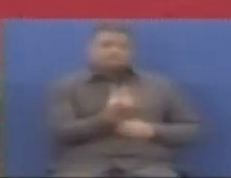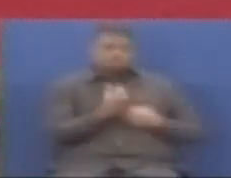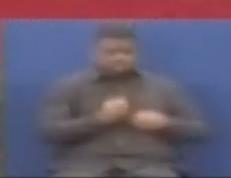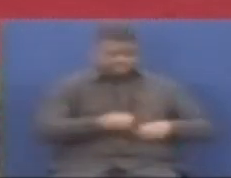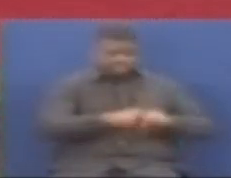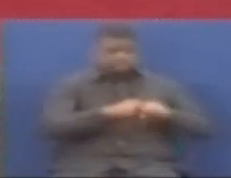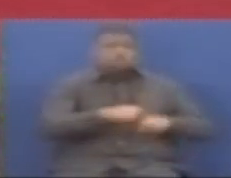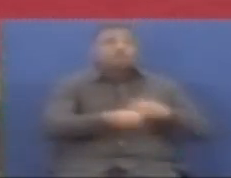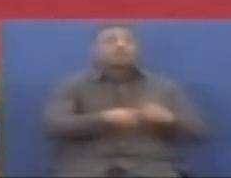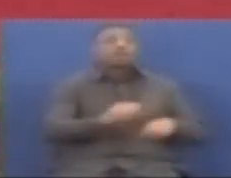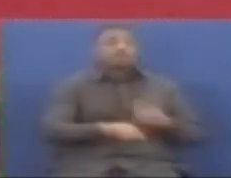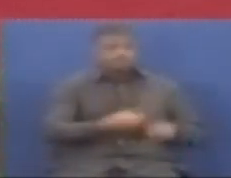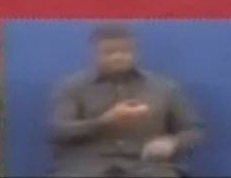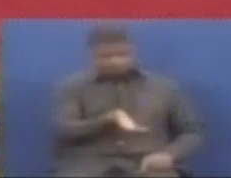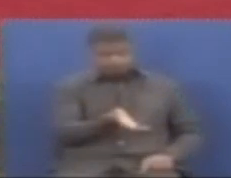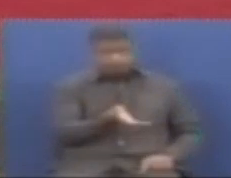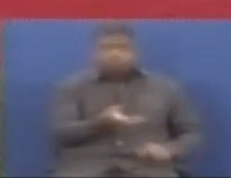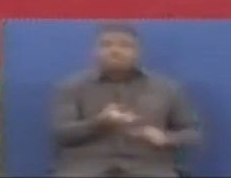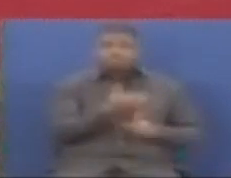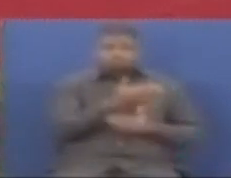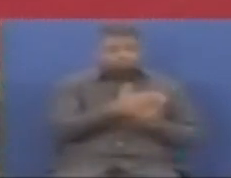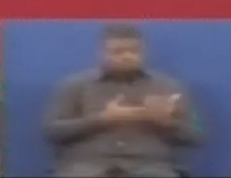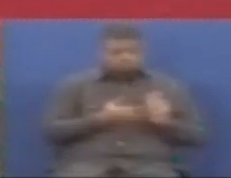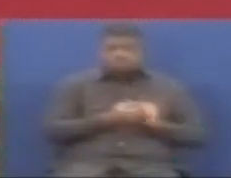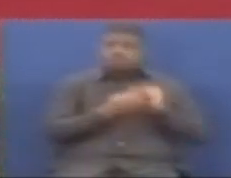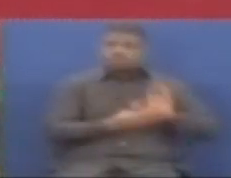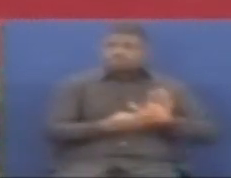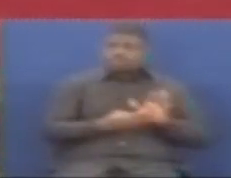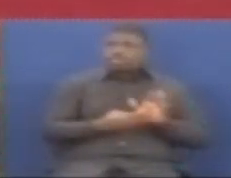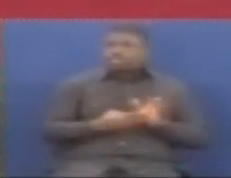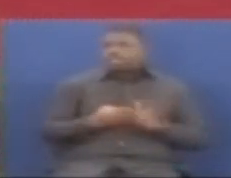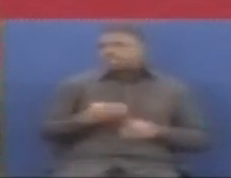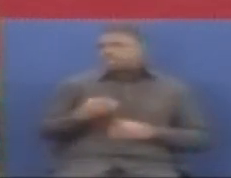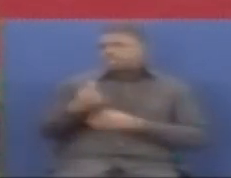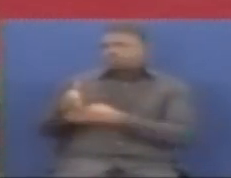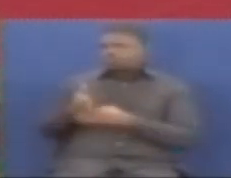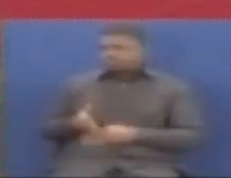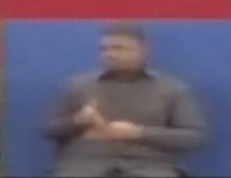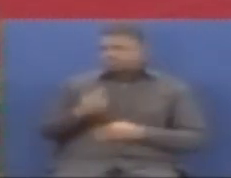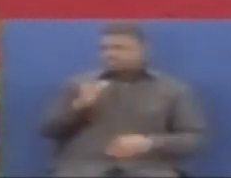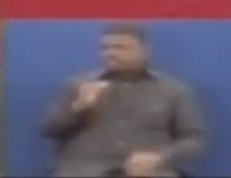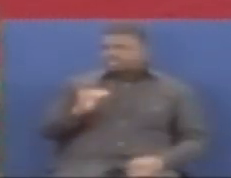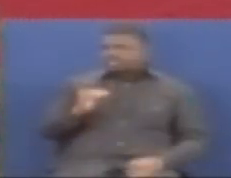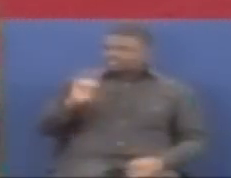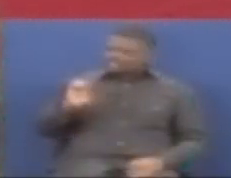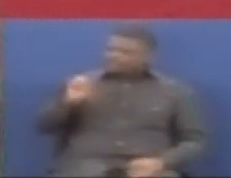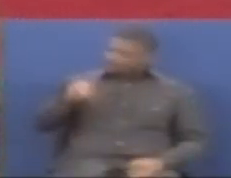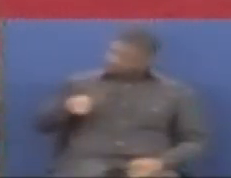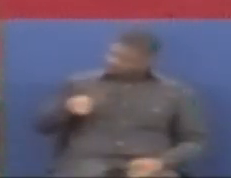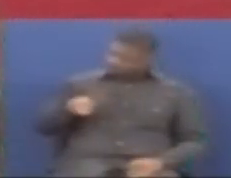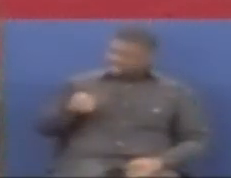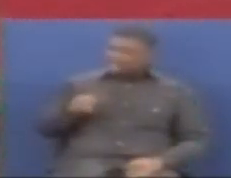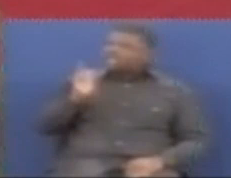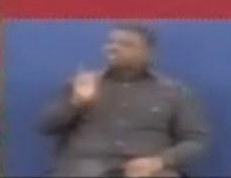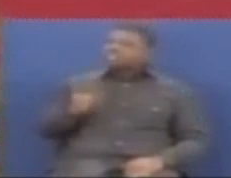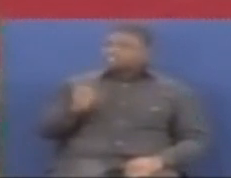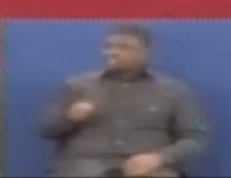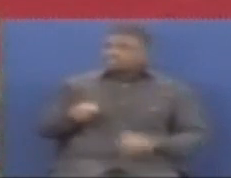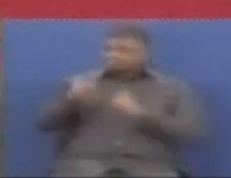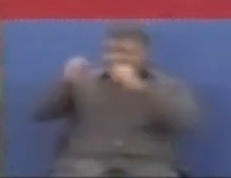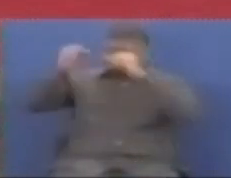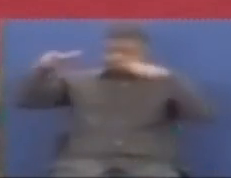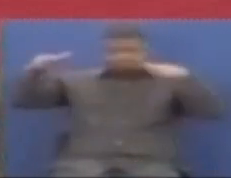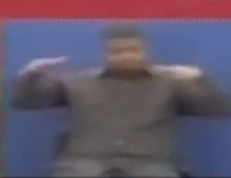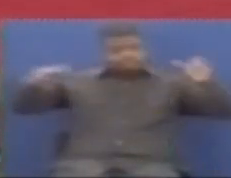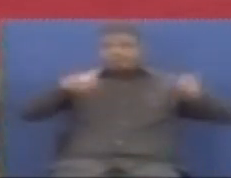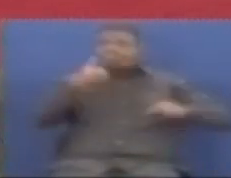Hadi kufikia mwezi Juni 2019, mkandarasi kampuni ya Dem Electrics ameshawasha umeme katika vijiji vinne vya Nkalekwa,